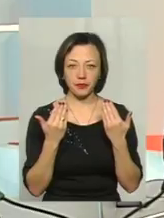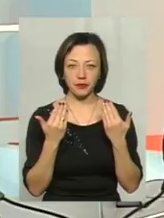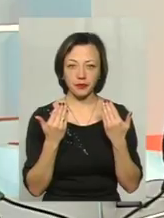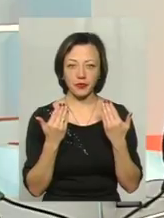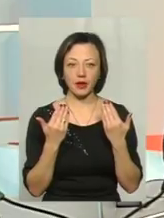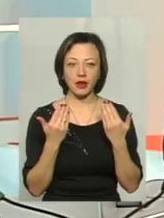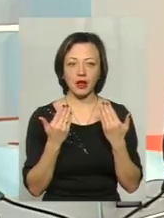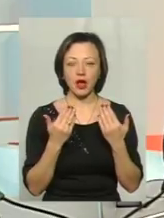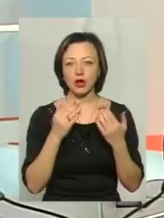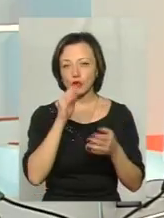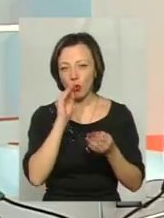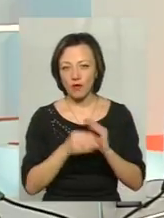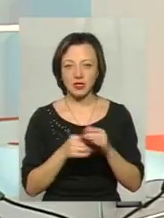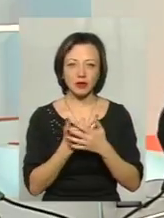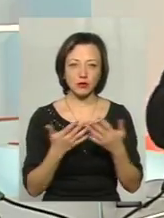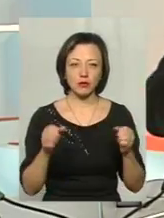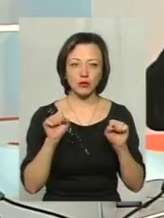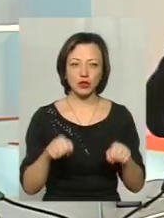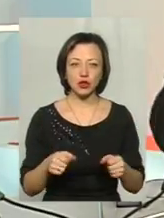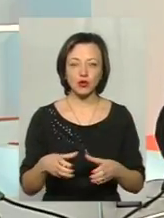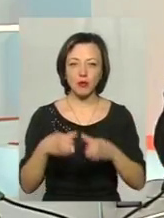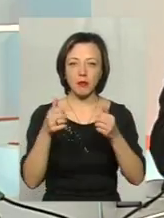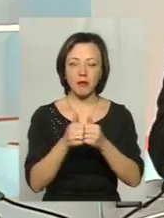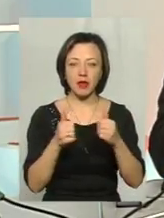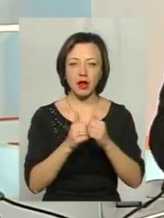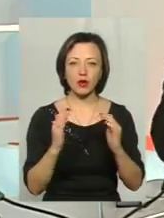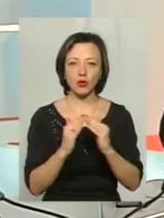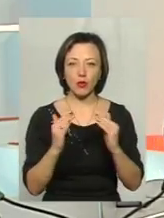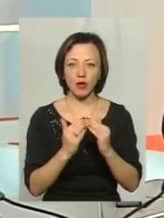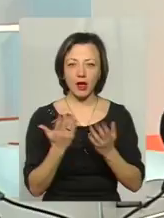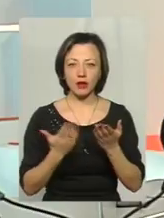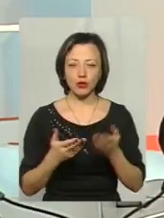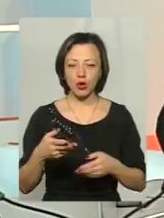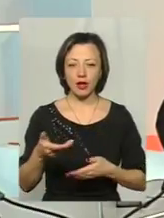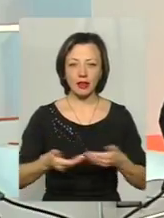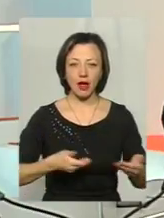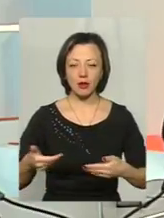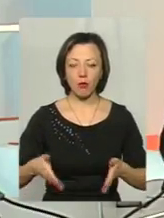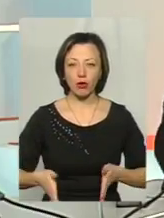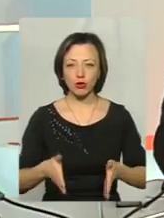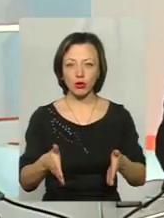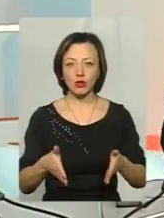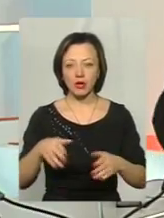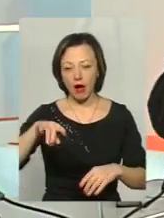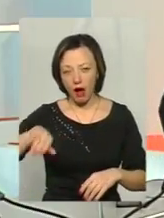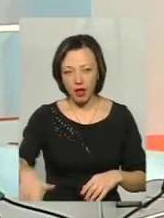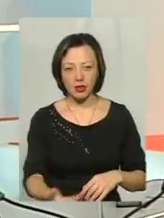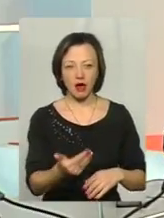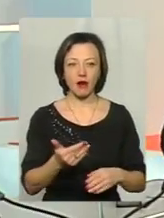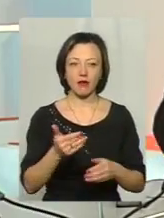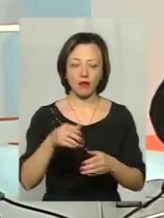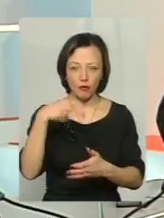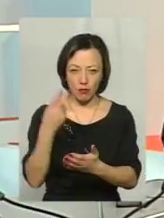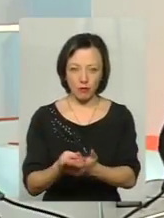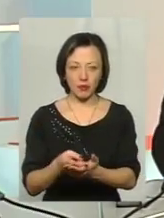і сховища різноманітні. Це можна і труба. Це біля дому буде, якщо ви йдете по дорозі, десь канаву якусь знайшли, впали